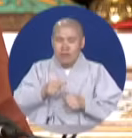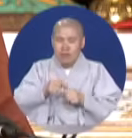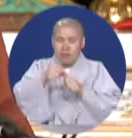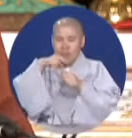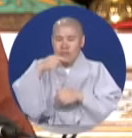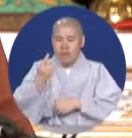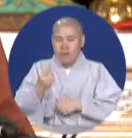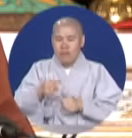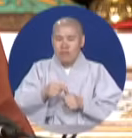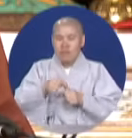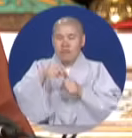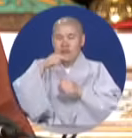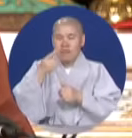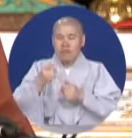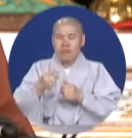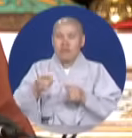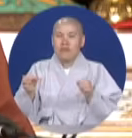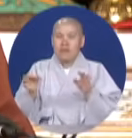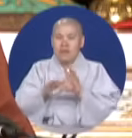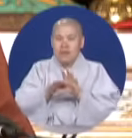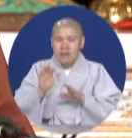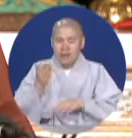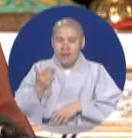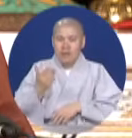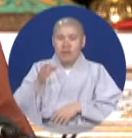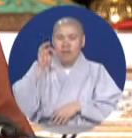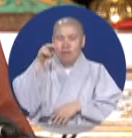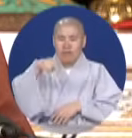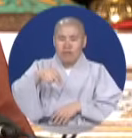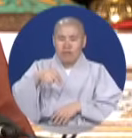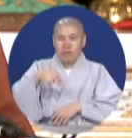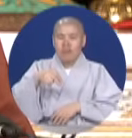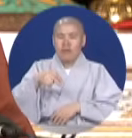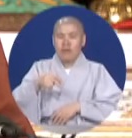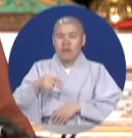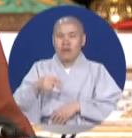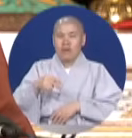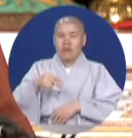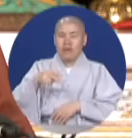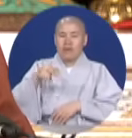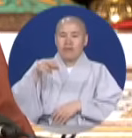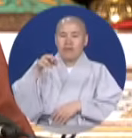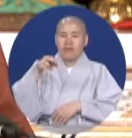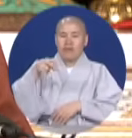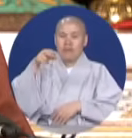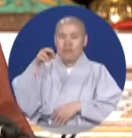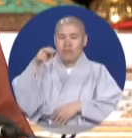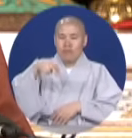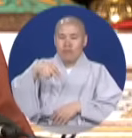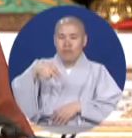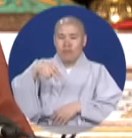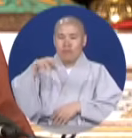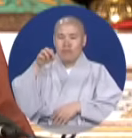구해도 없어져요. 이걸 유루라고 합니다. 셈이 있다라는